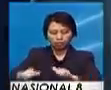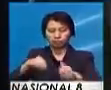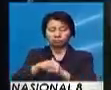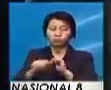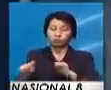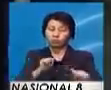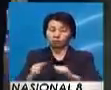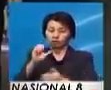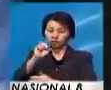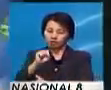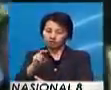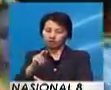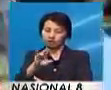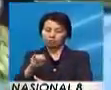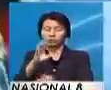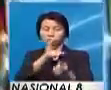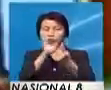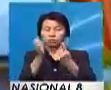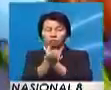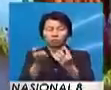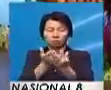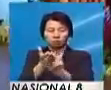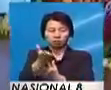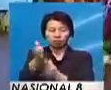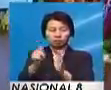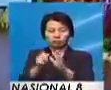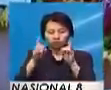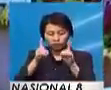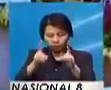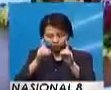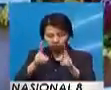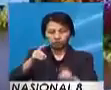aktiviti seni dan budaya menerusi pendidikan